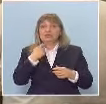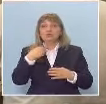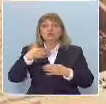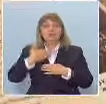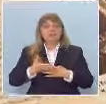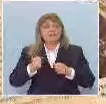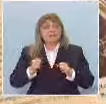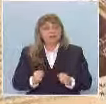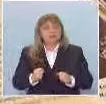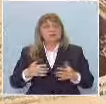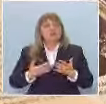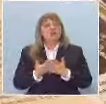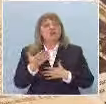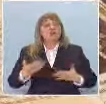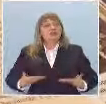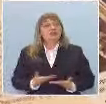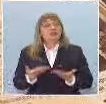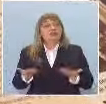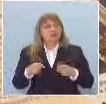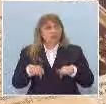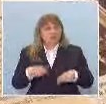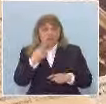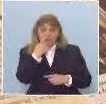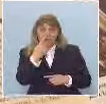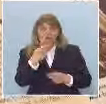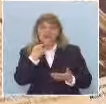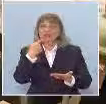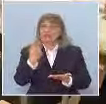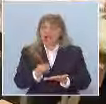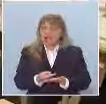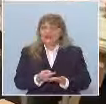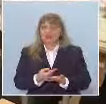предстоят нови интересни неща. И тук е момента да кажа, че имаме